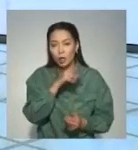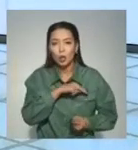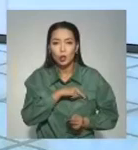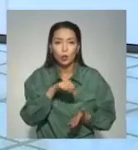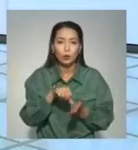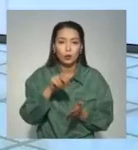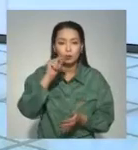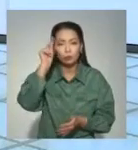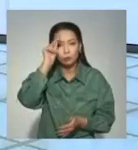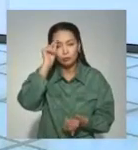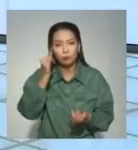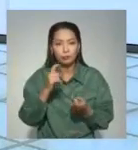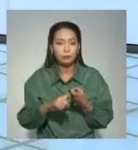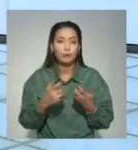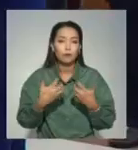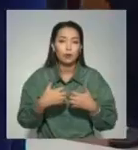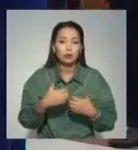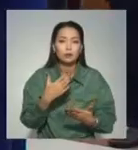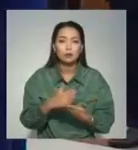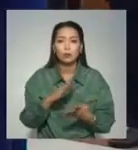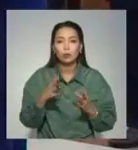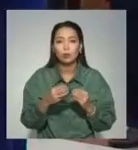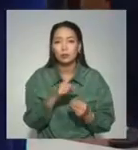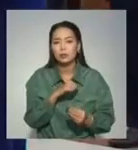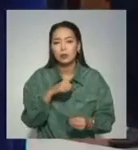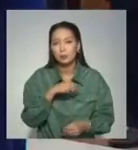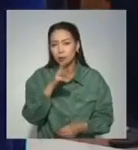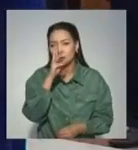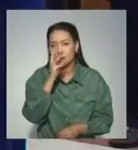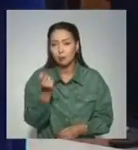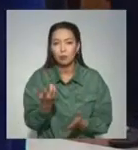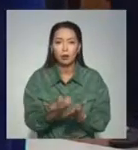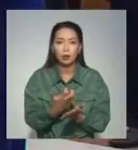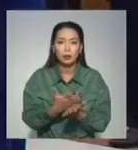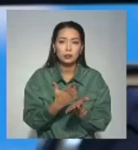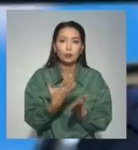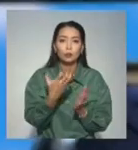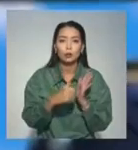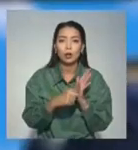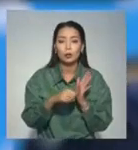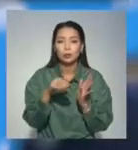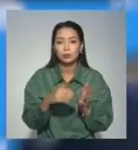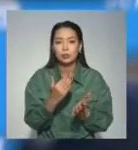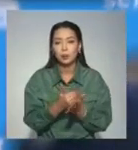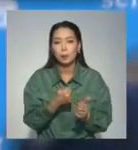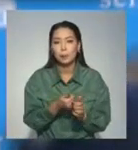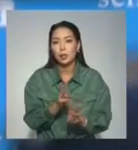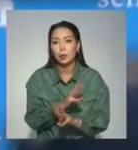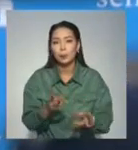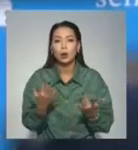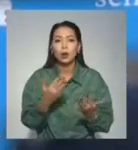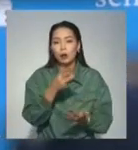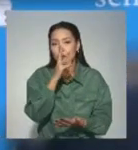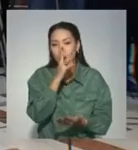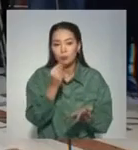мен біліктілігіне байланысты есептеледі. Араларындағы ең төмен табыс табатындары 500 000 – 600 000 теңге алады. Премьер-министрдің де қанша табыс